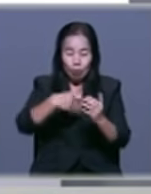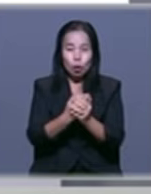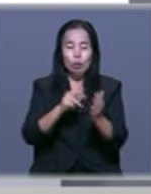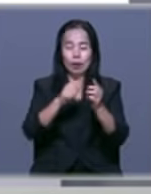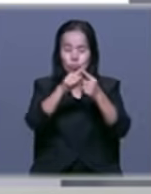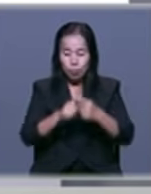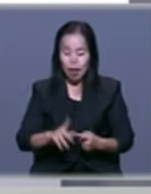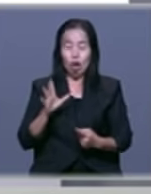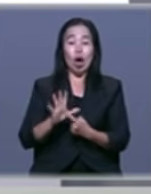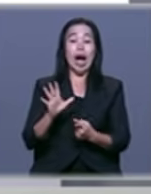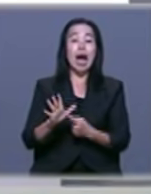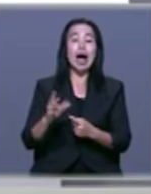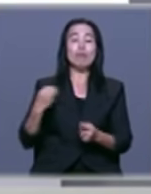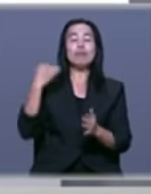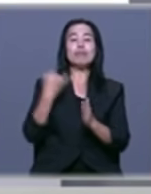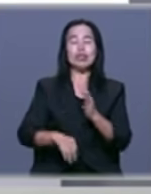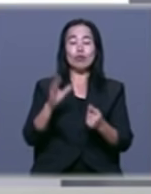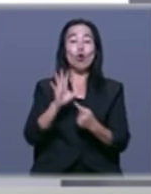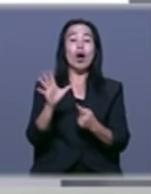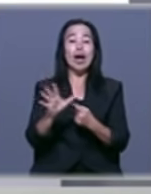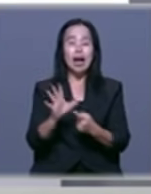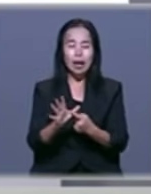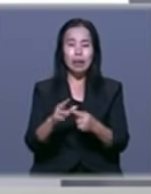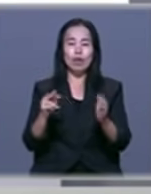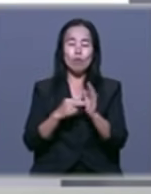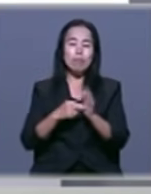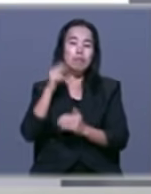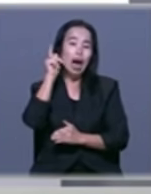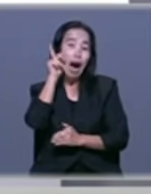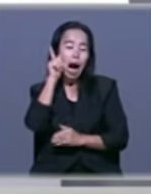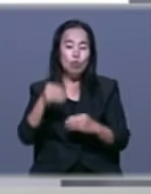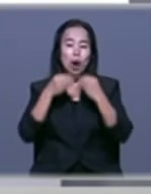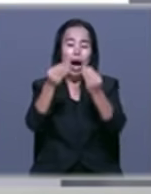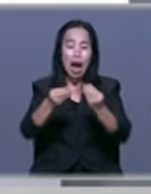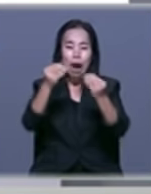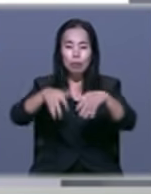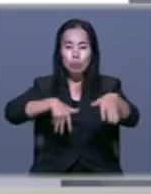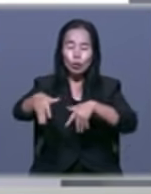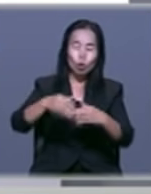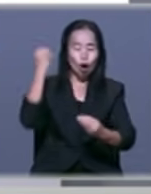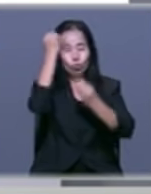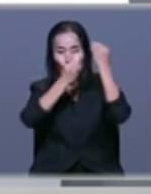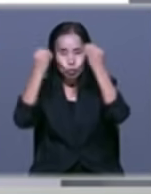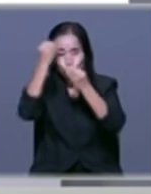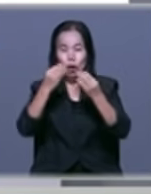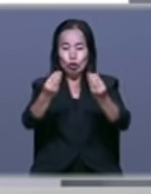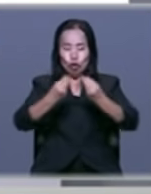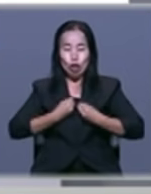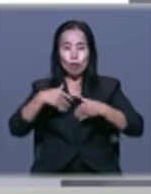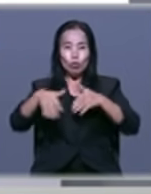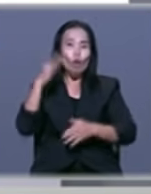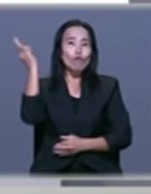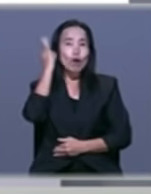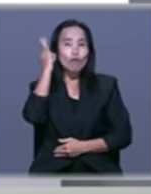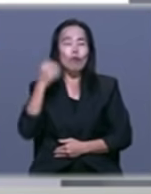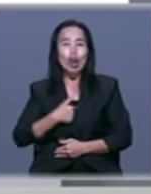5เขาบอกว่าผิดข้อ5 ข้อมูลข่าวสารที่ส่อให้เกิดความสับสนยั่วยุปลุกปั่นให้เกิดความขัดแย้งหรือสร้าง